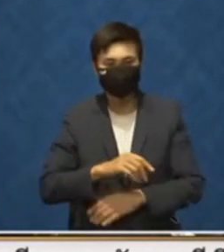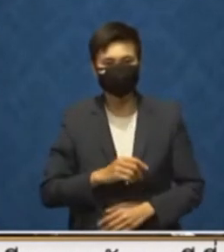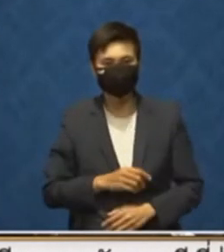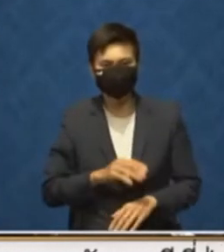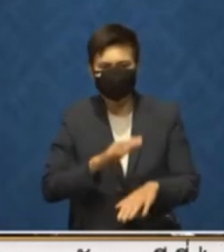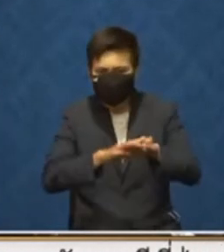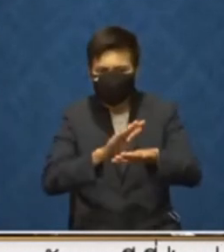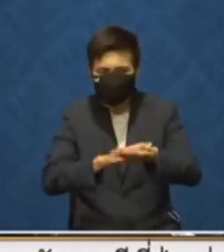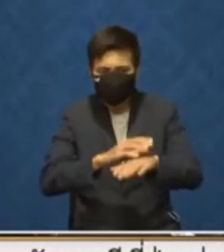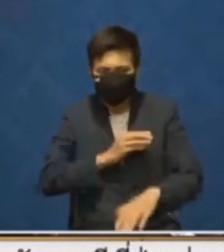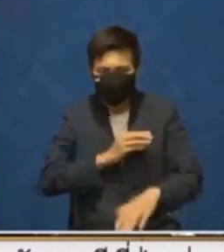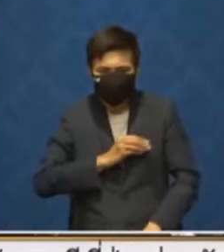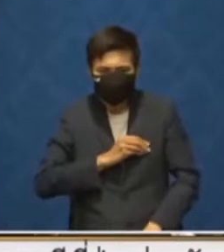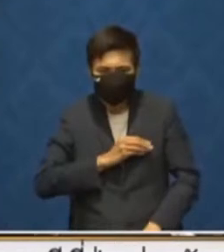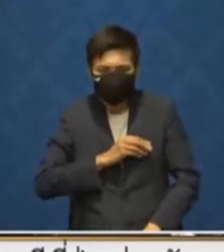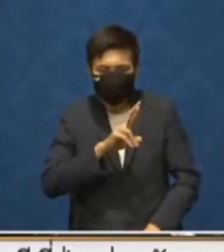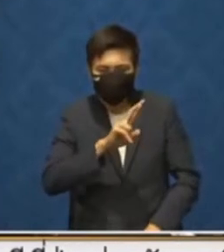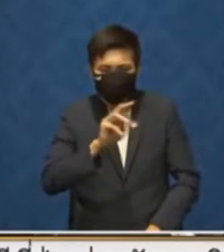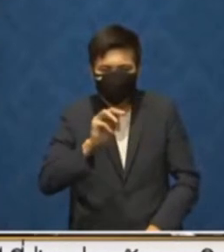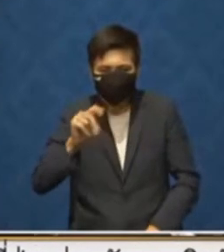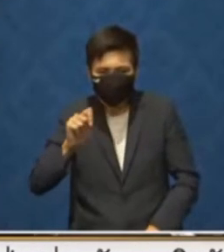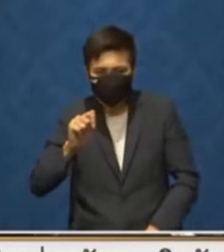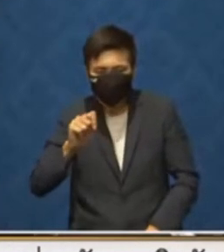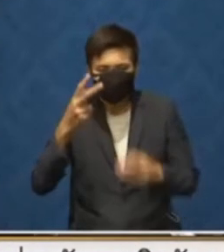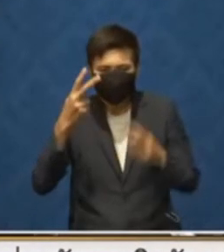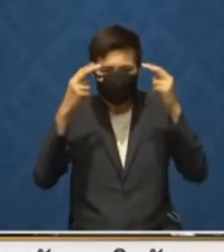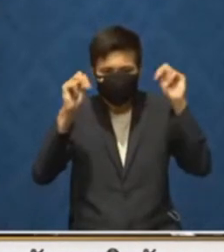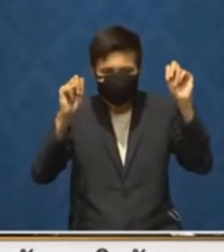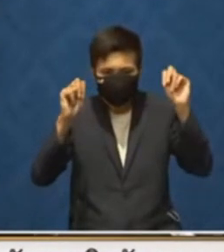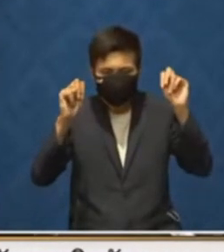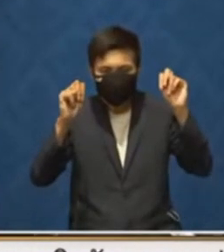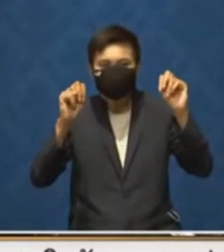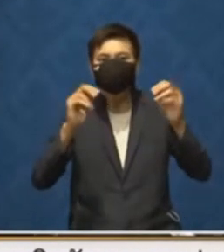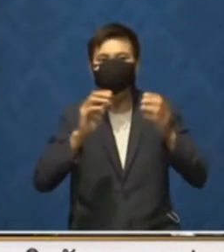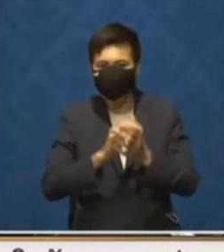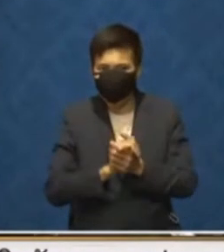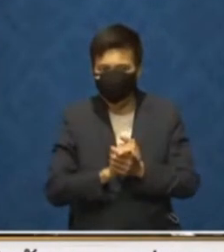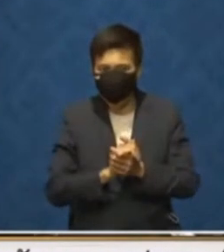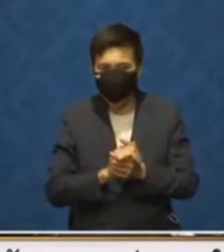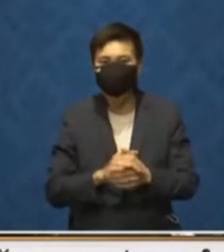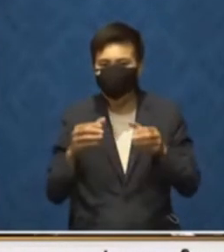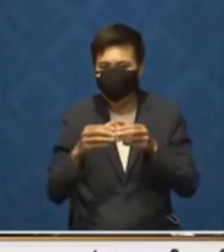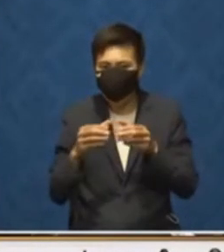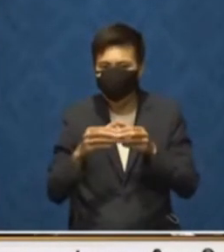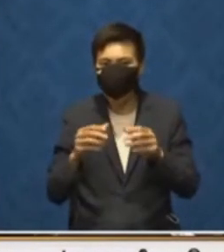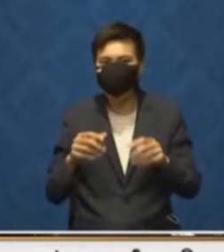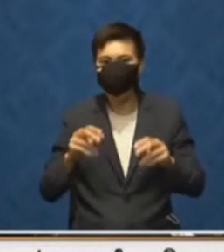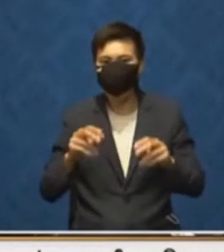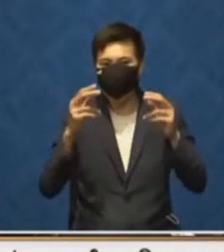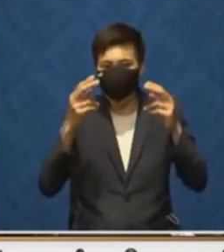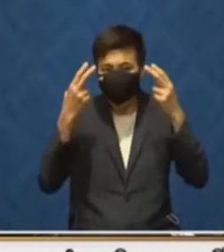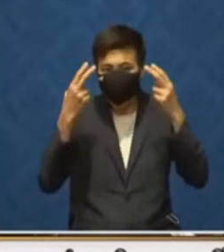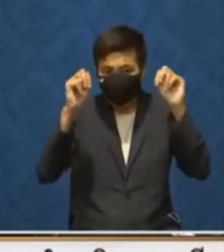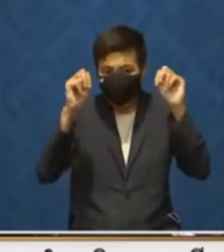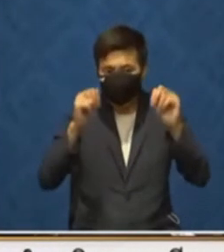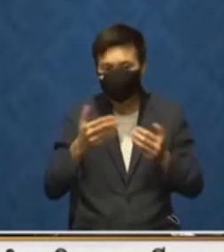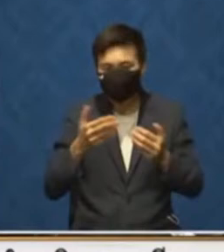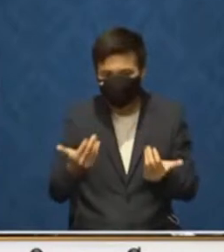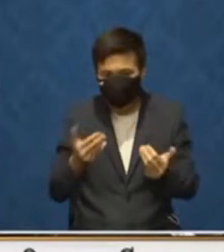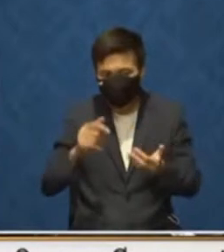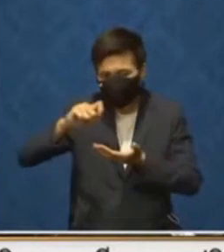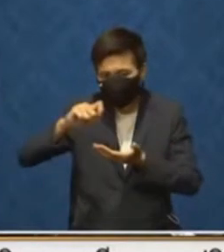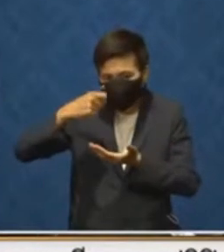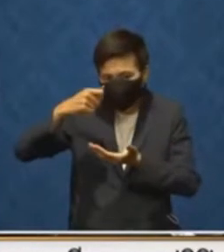นายกรัฐมนตรีท่านนายกรัฐมนตรีท่านคณะรัฐมนตรีที่กำลังทานอาหารอยู่โปรด